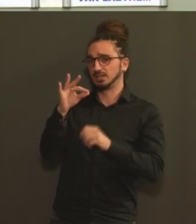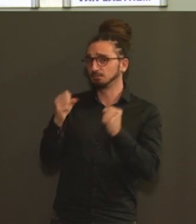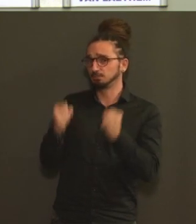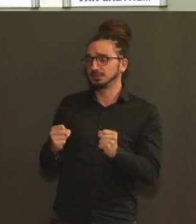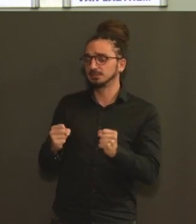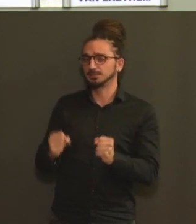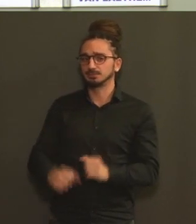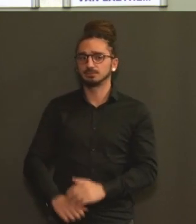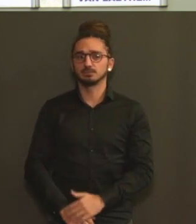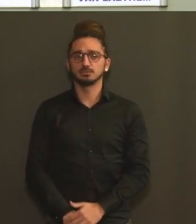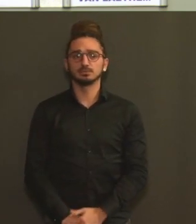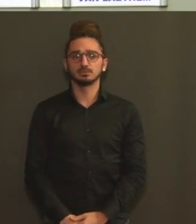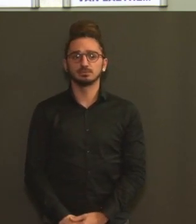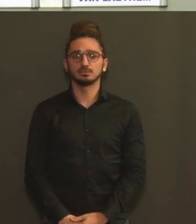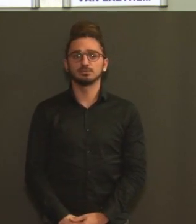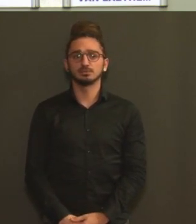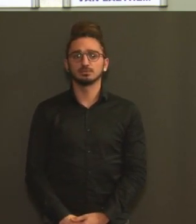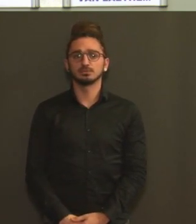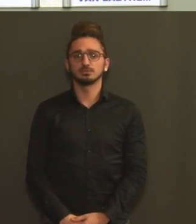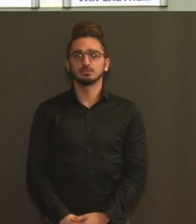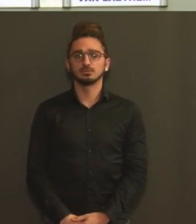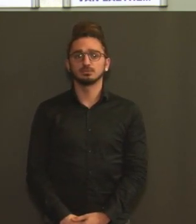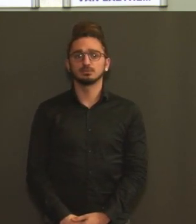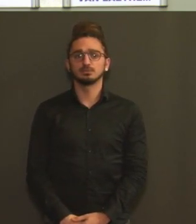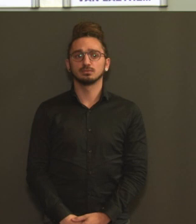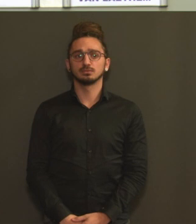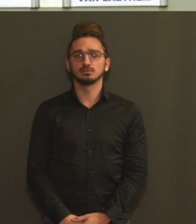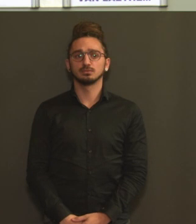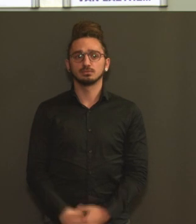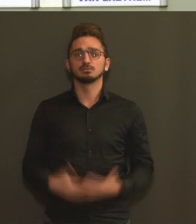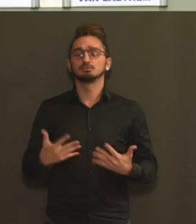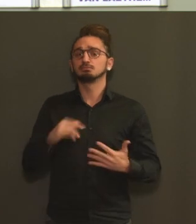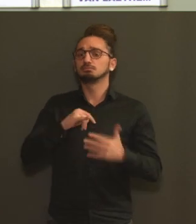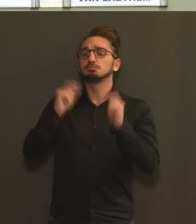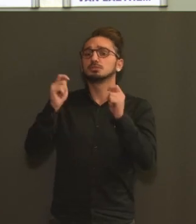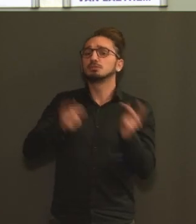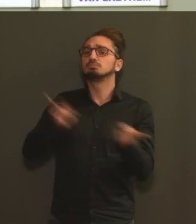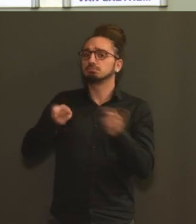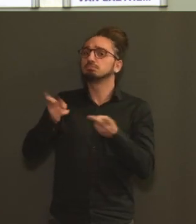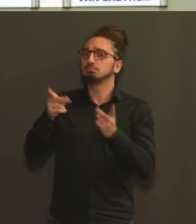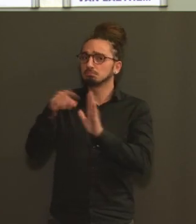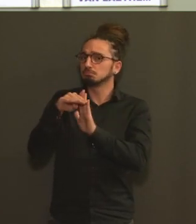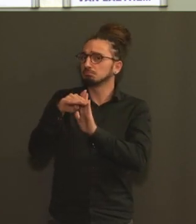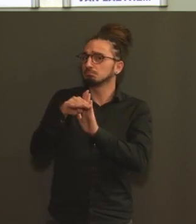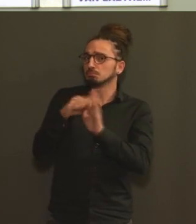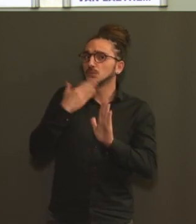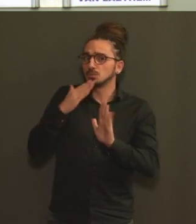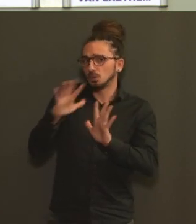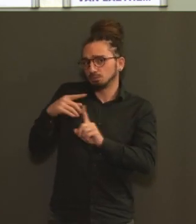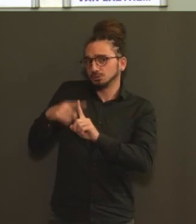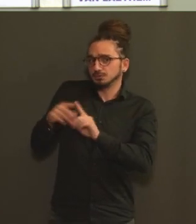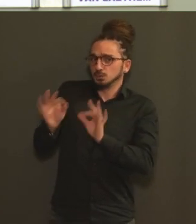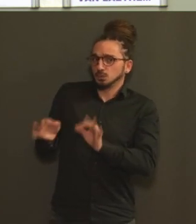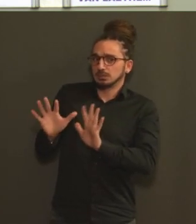Cependant, à côté de ces chiffres globaux d'hospitalisation favorables, il faut savoir qu'il y a encore une augmentation des hospitalisations